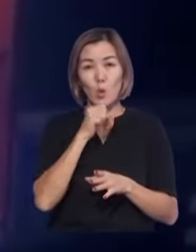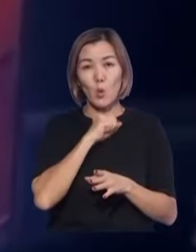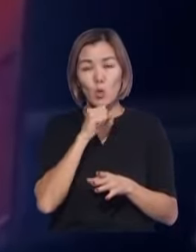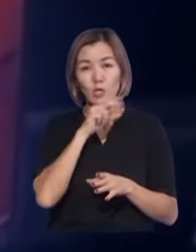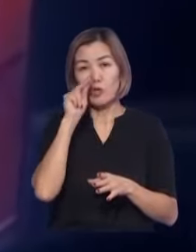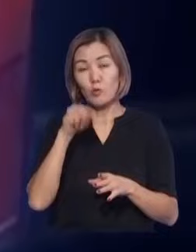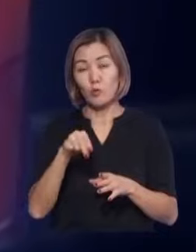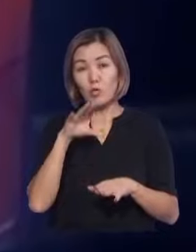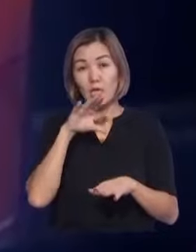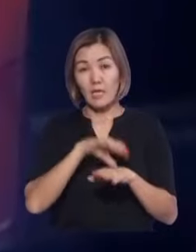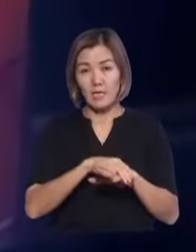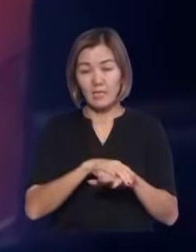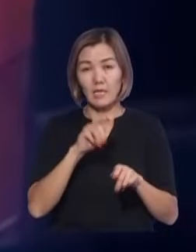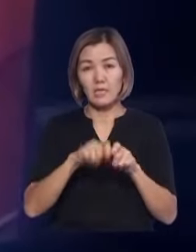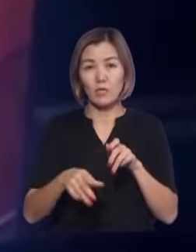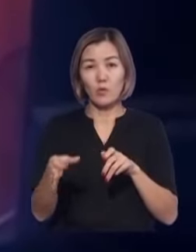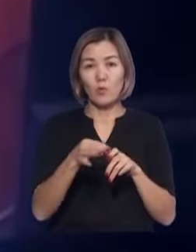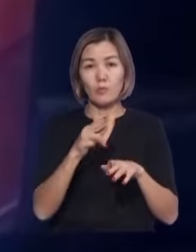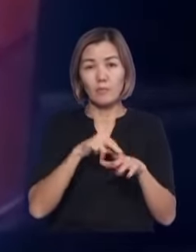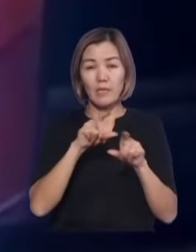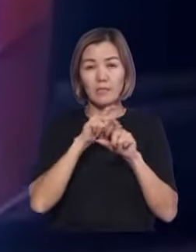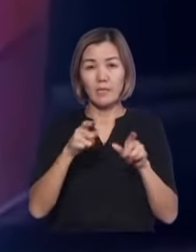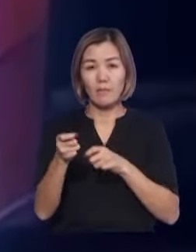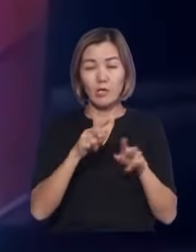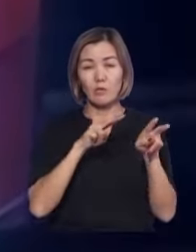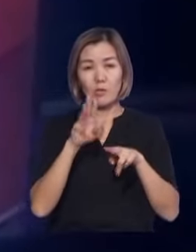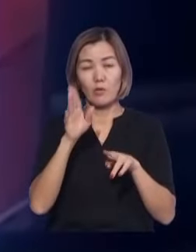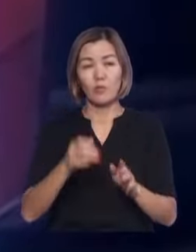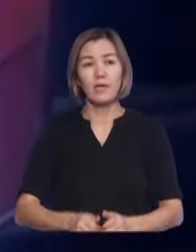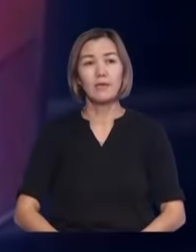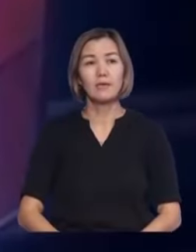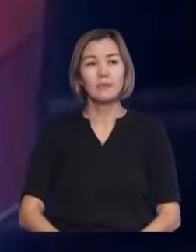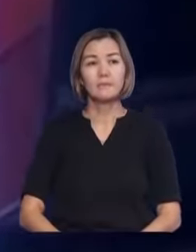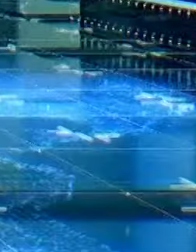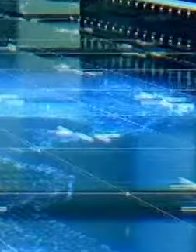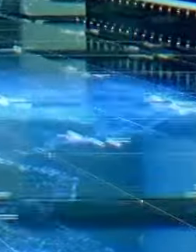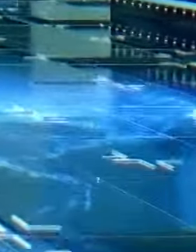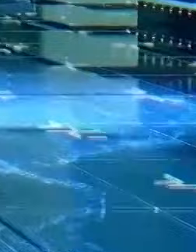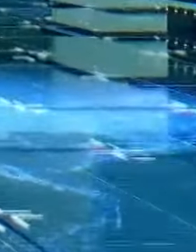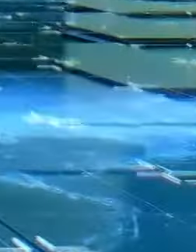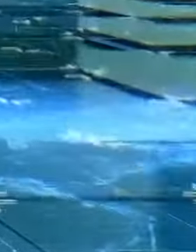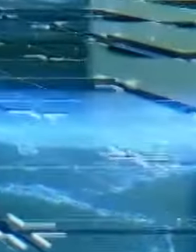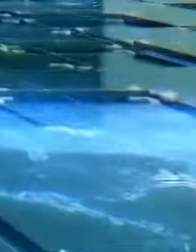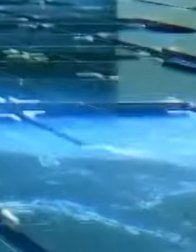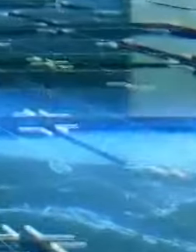күдік келінді. Тергеу облыстық полиция департаменті басшылығының бақылауына алынды.